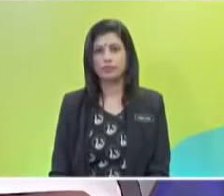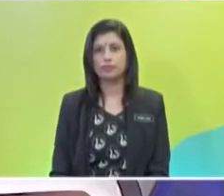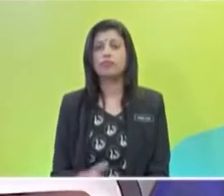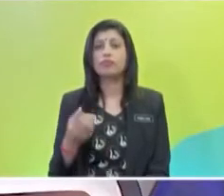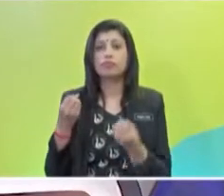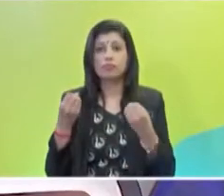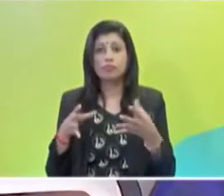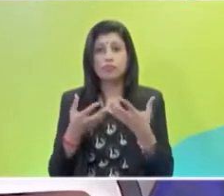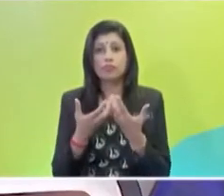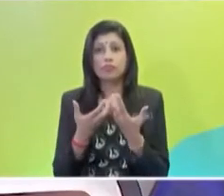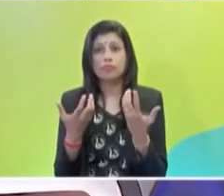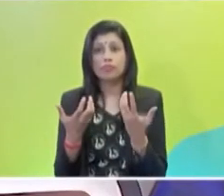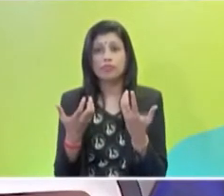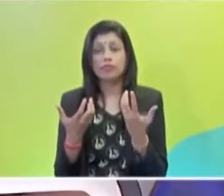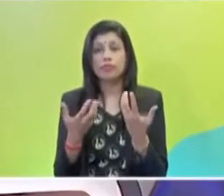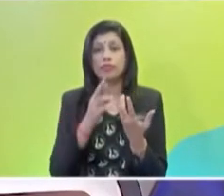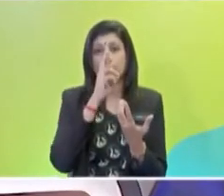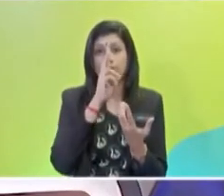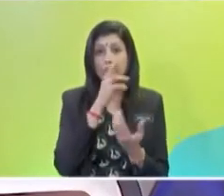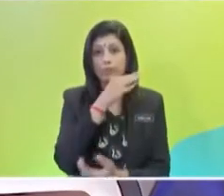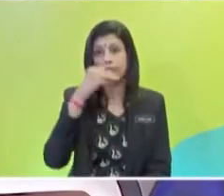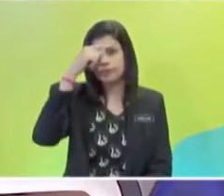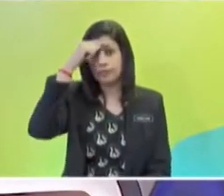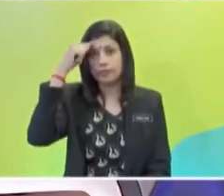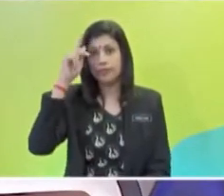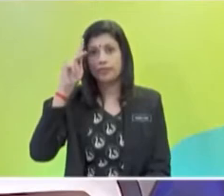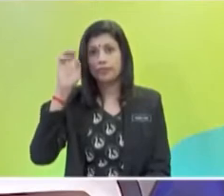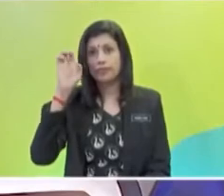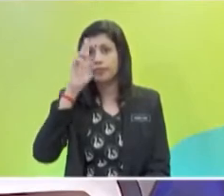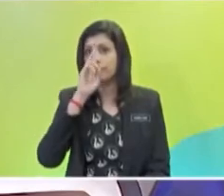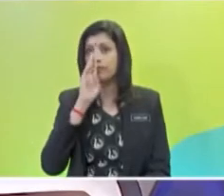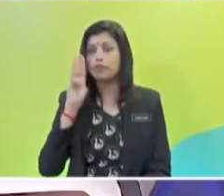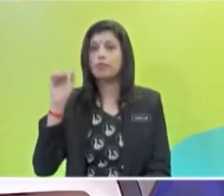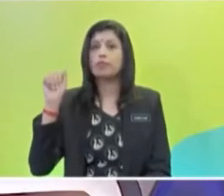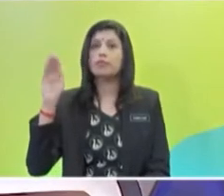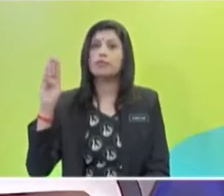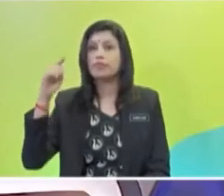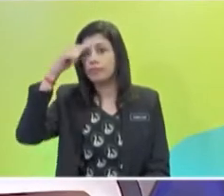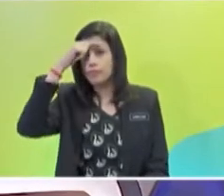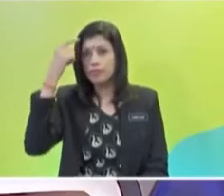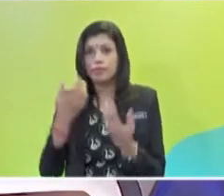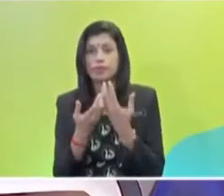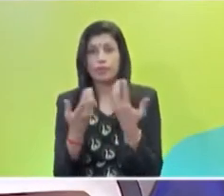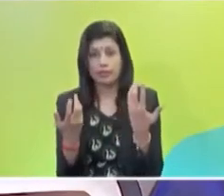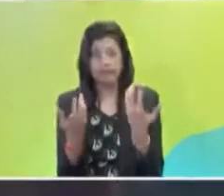ke dan suku kata kedua ialah bab. Jadi kita campur ke dan bab jadi kebab. Okey, jom kita